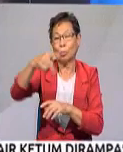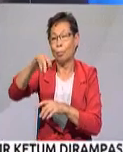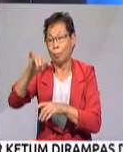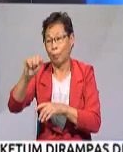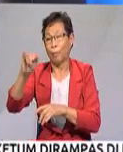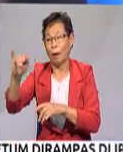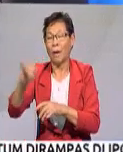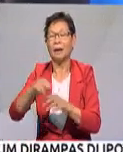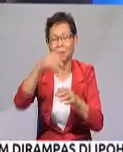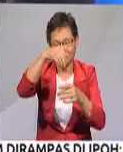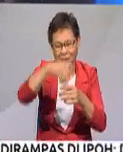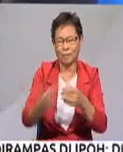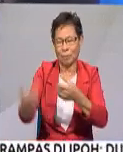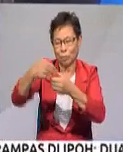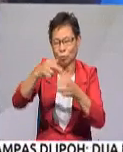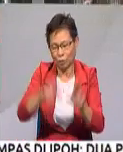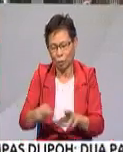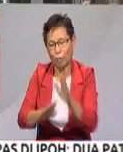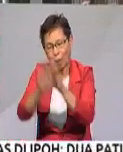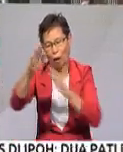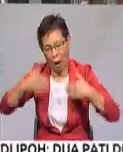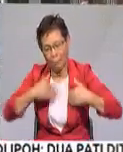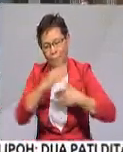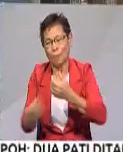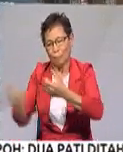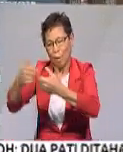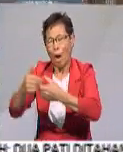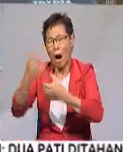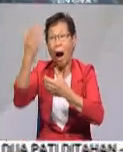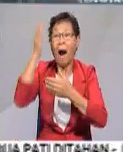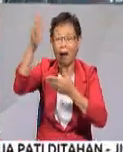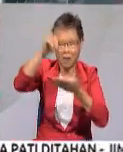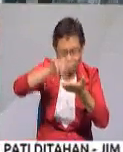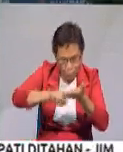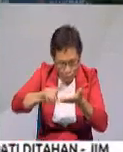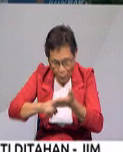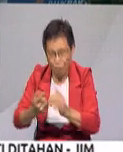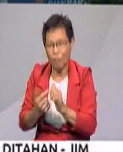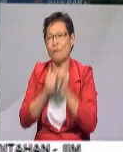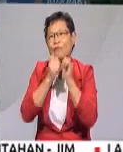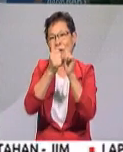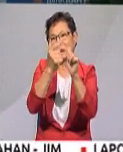dalam rancangan pembangunan tersebut, namun penglibatannya akan diteliti terlebih dahulu.